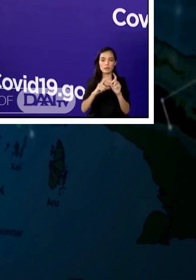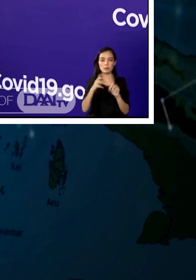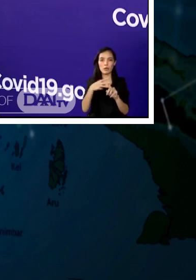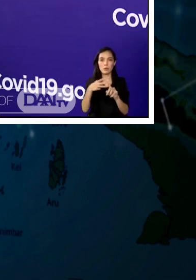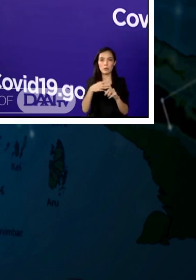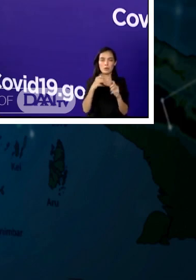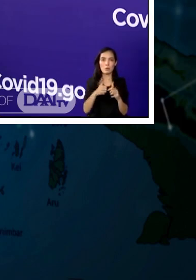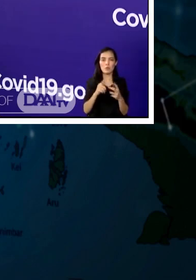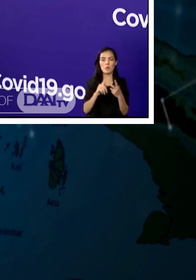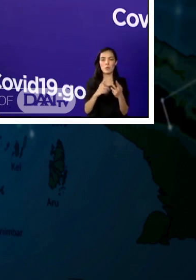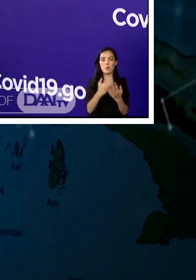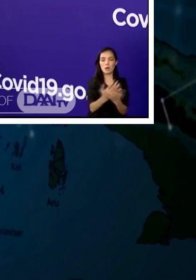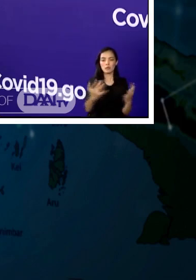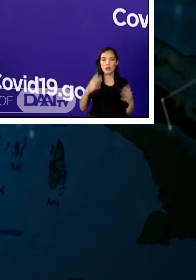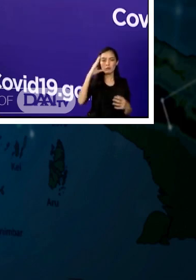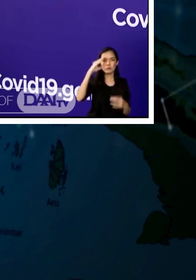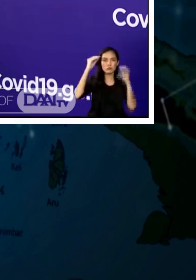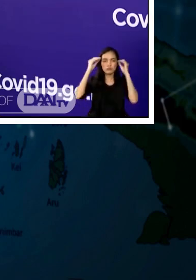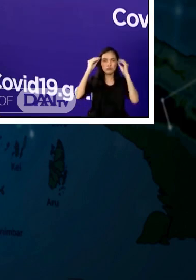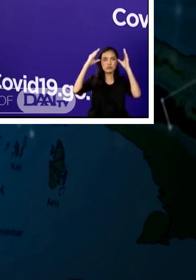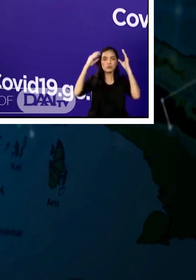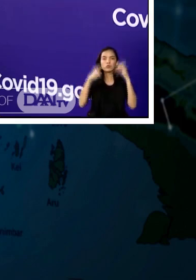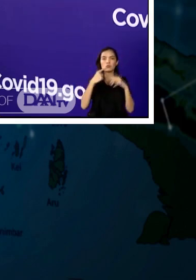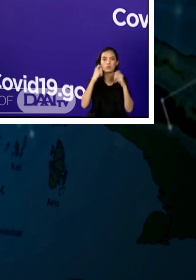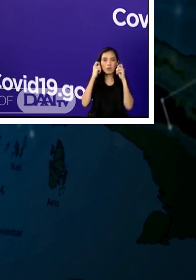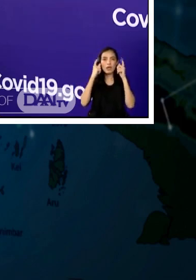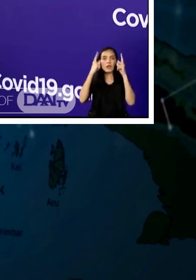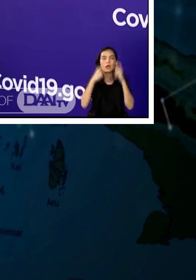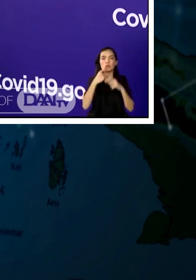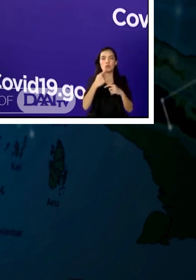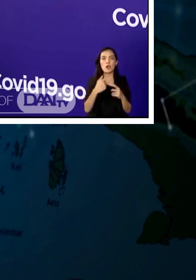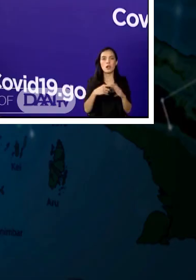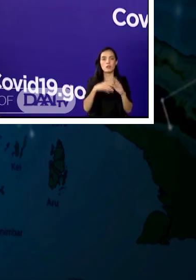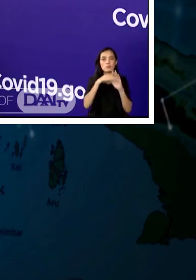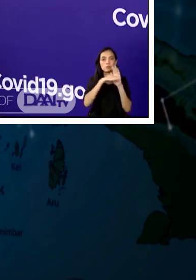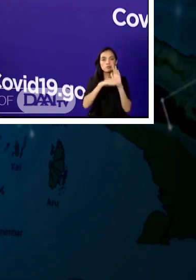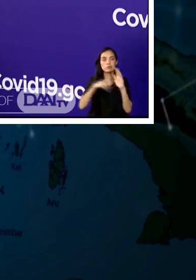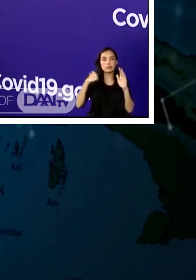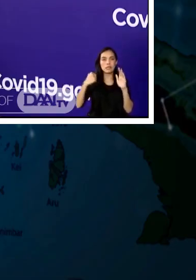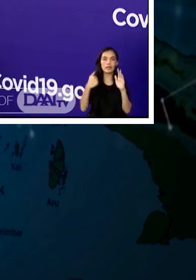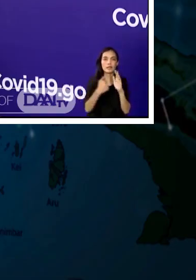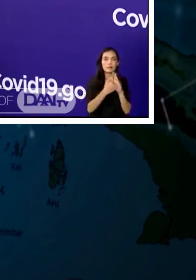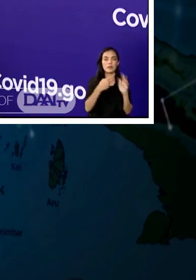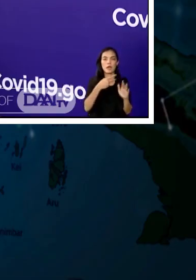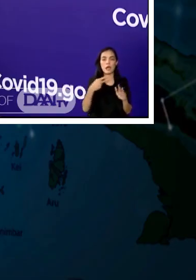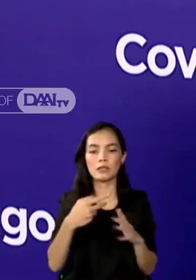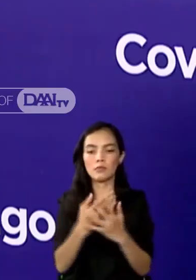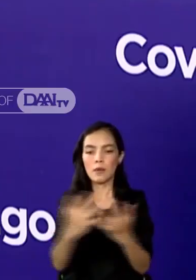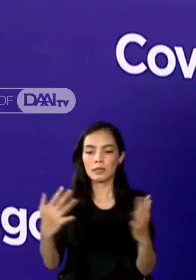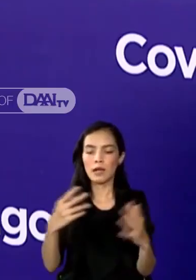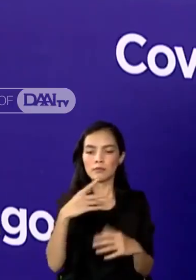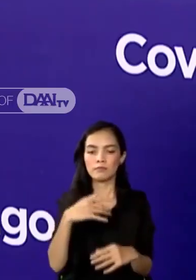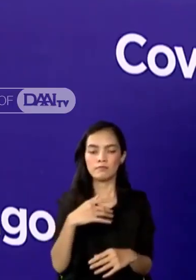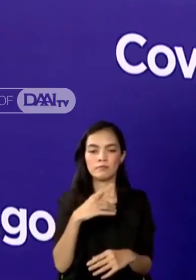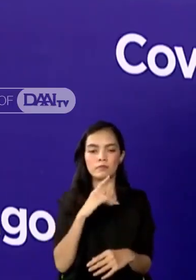mungkin pengetahuan masyarakat yang sudah semakin baik gitu ya sehingga mereka yakin